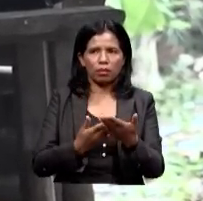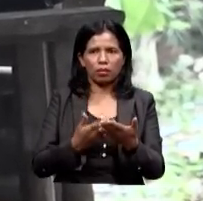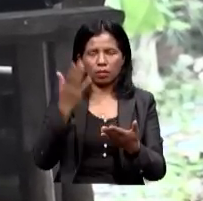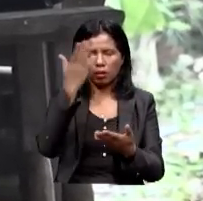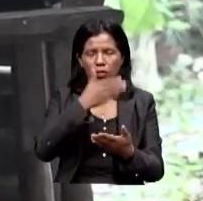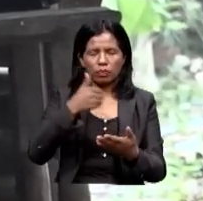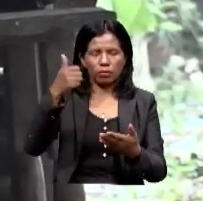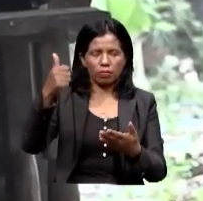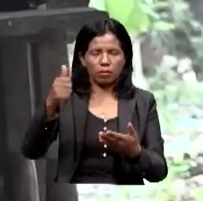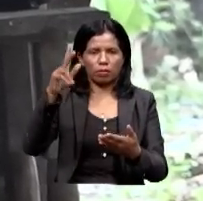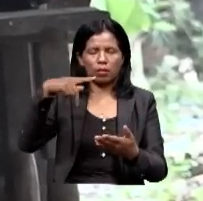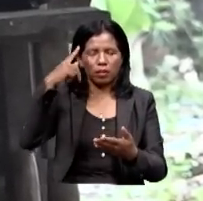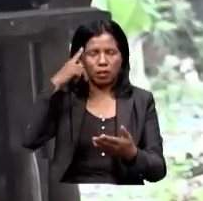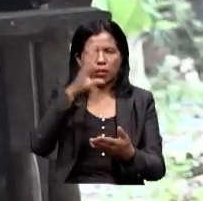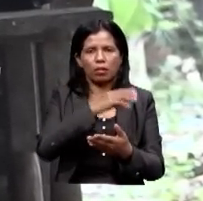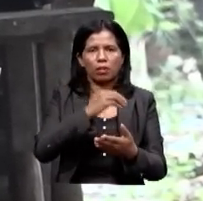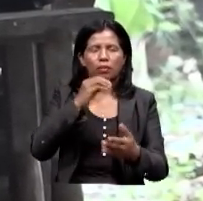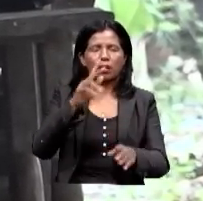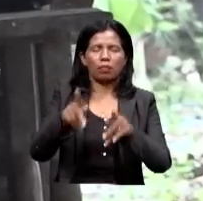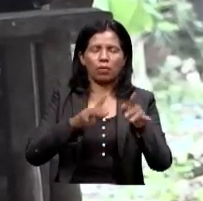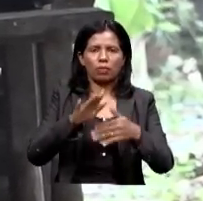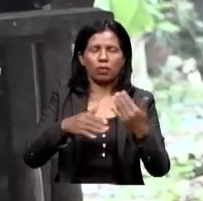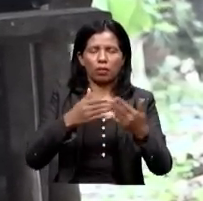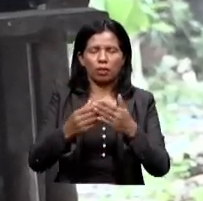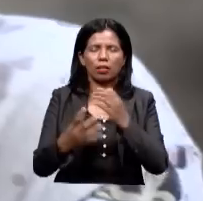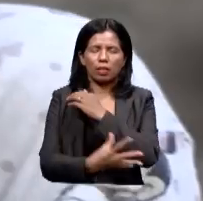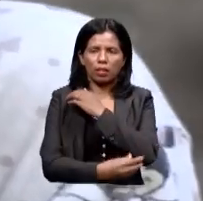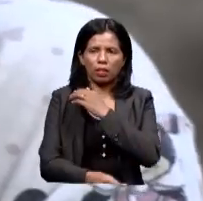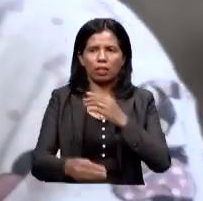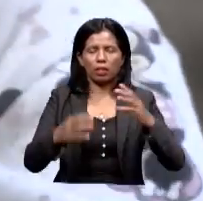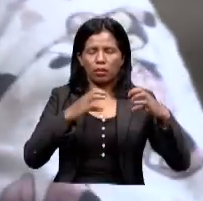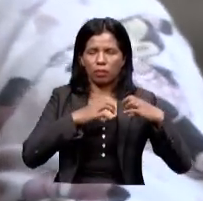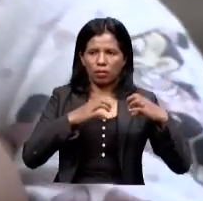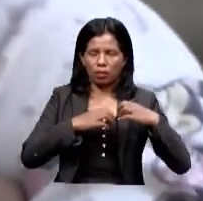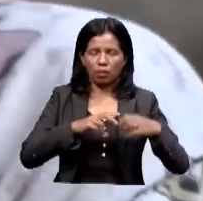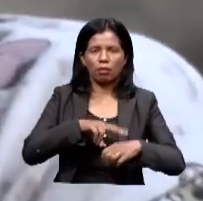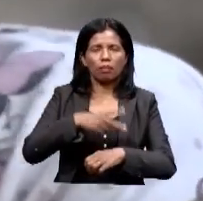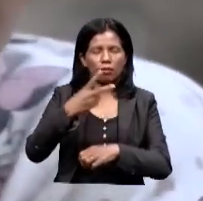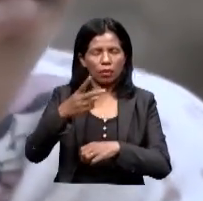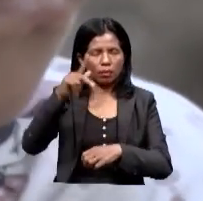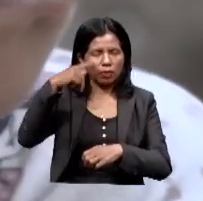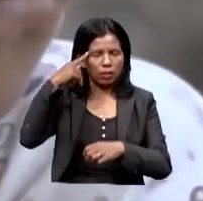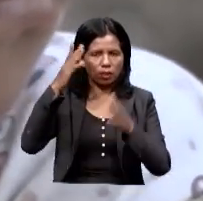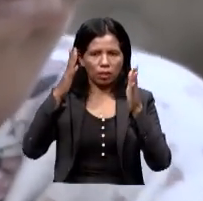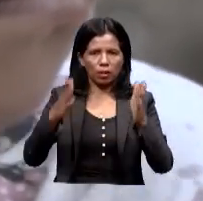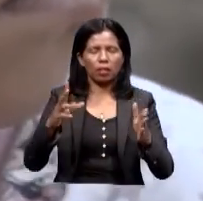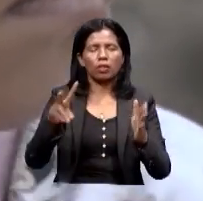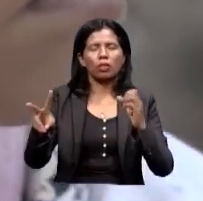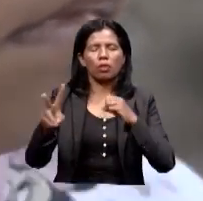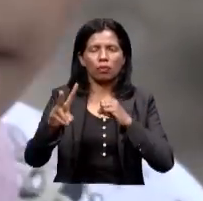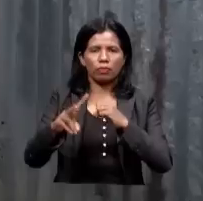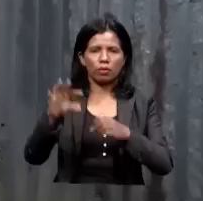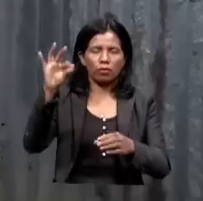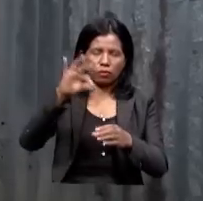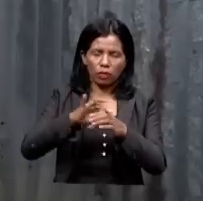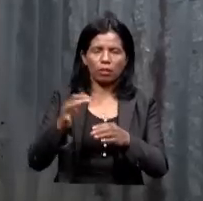palku politiko hodi atrai povo vulnerável ne fuang monu ba politiko sira ne lasu atu vota basira